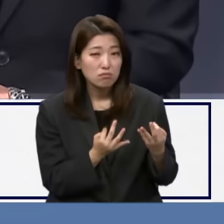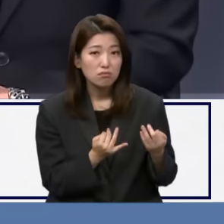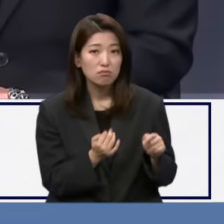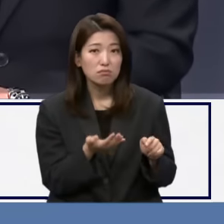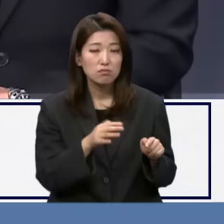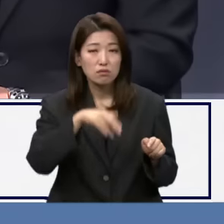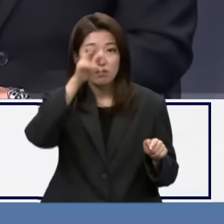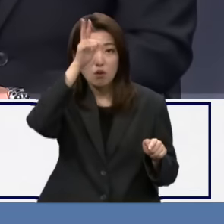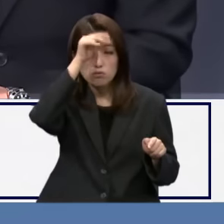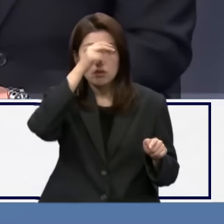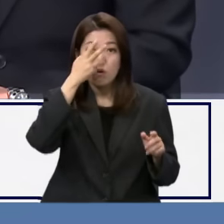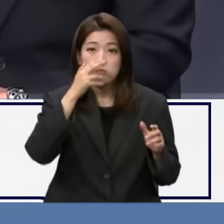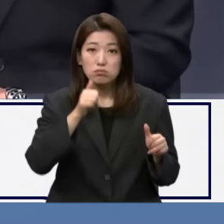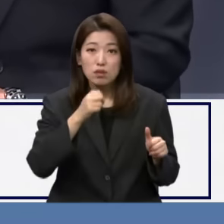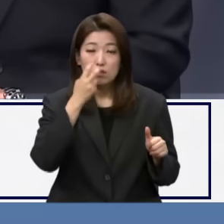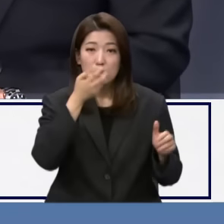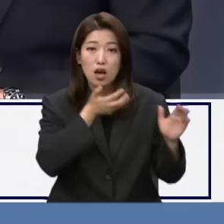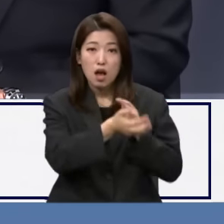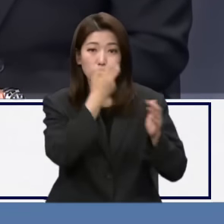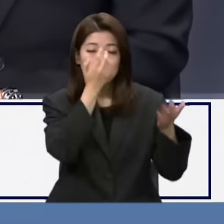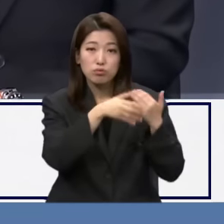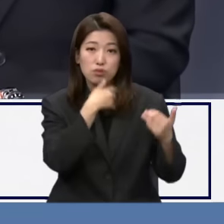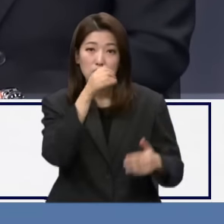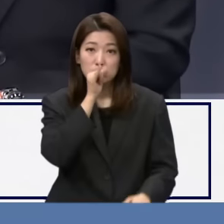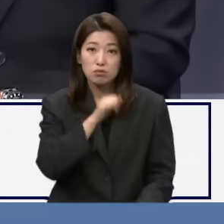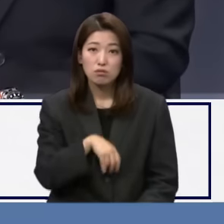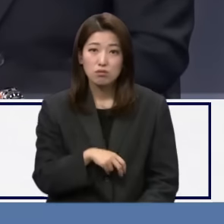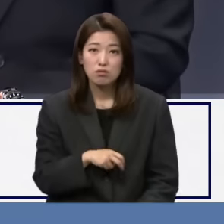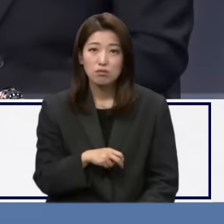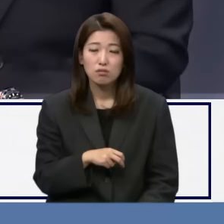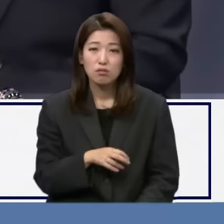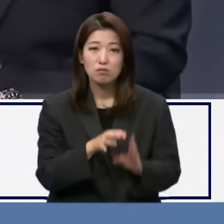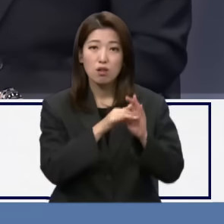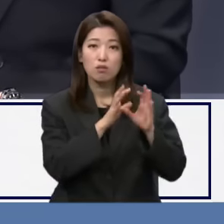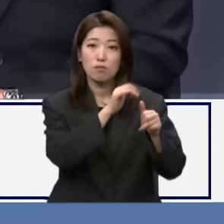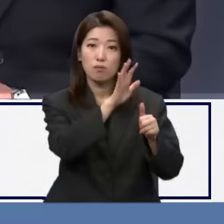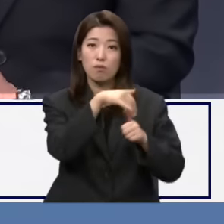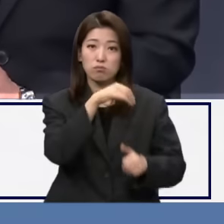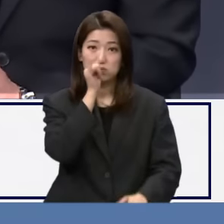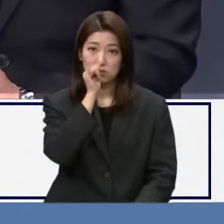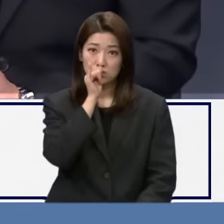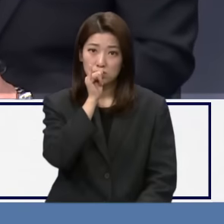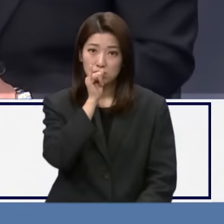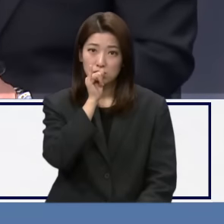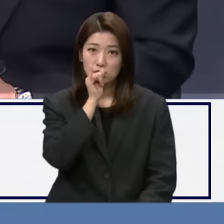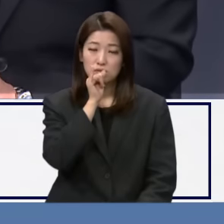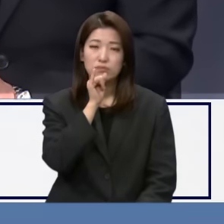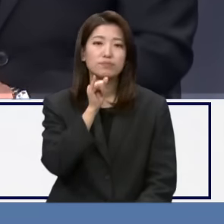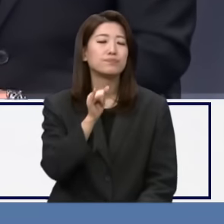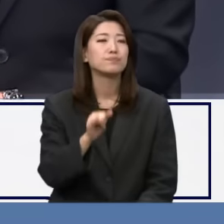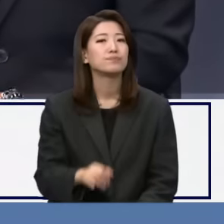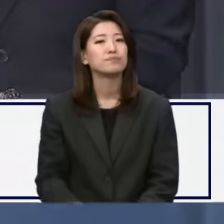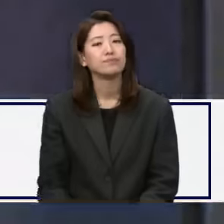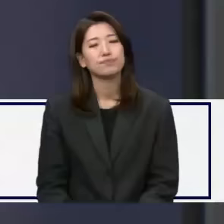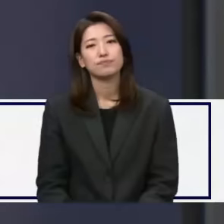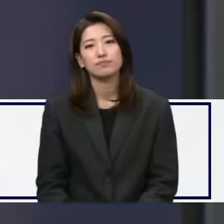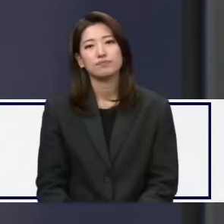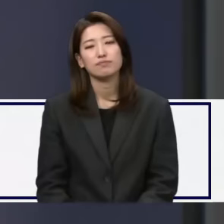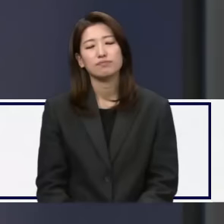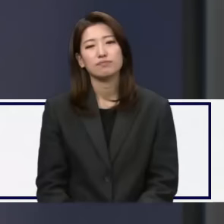경찰이나 검찰이 압수 수색을 한 적이 있던가요 관련자들을 소환을 해서 조사를 한번 한 적 있던가요 한동훈